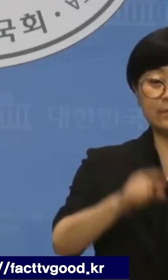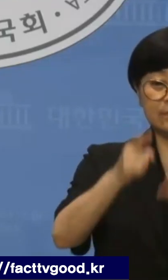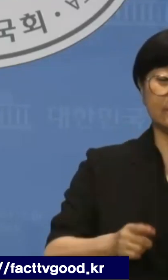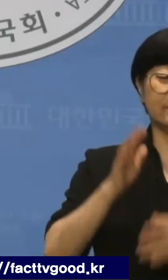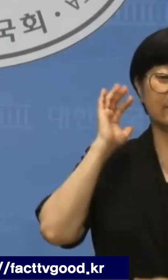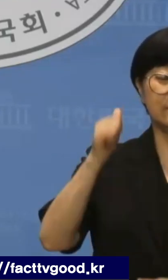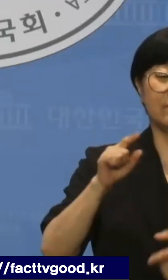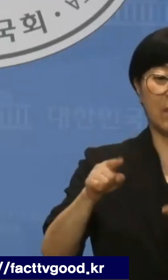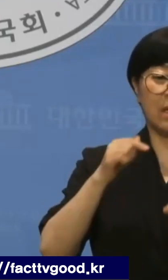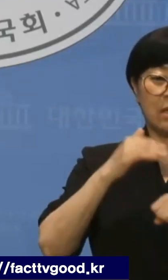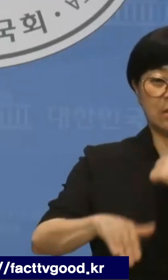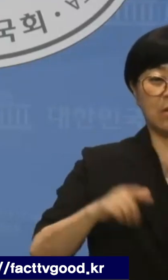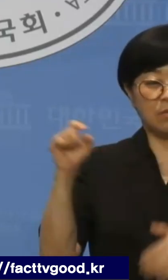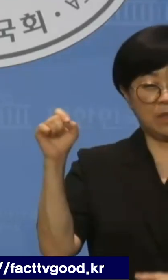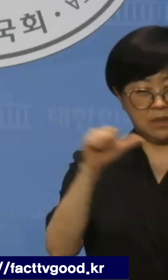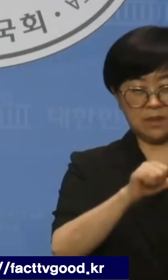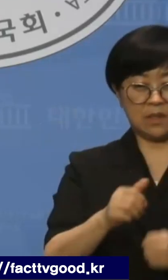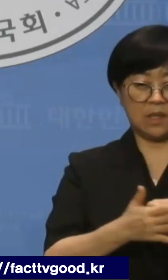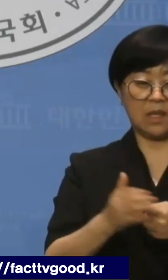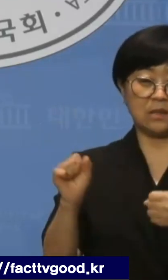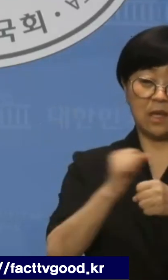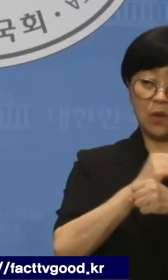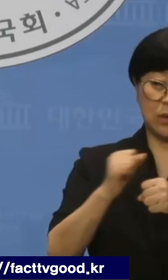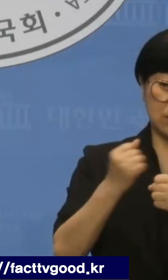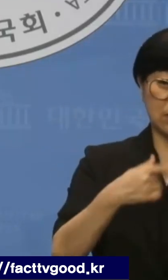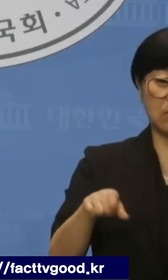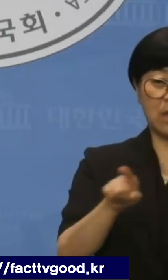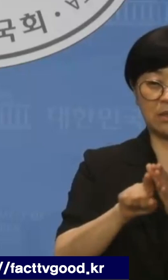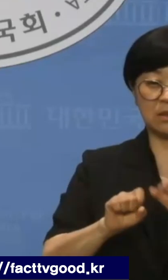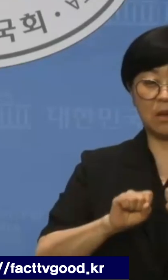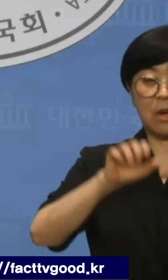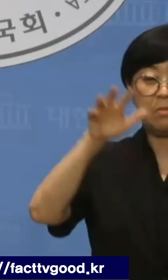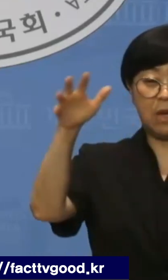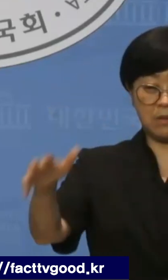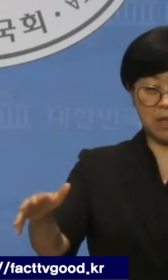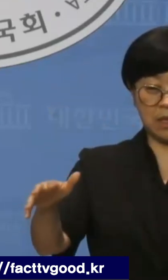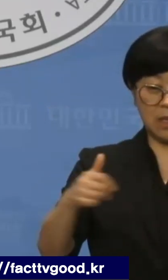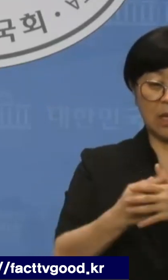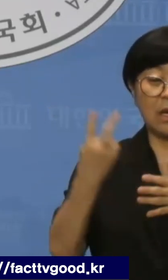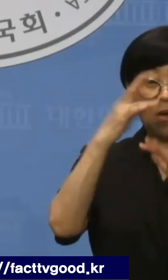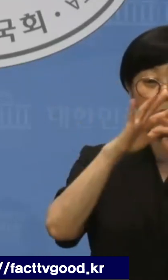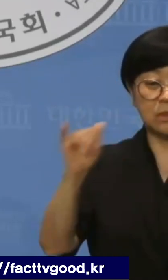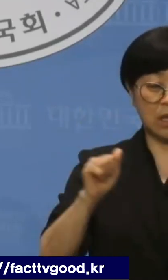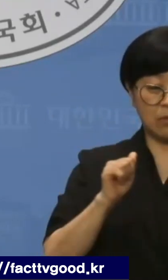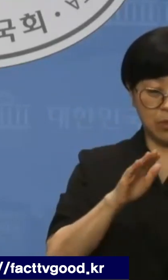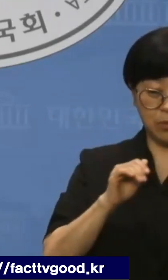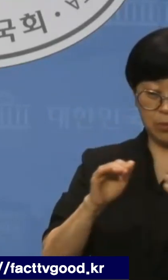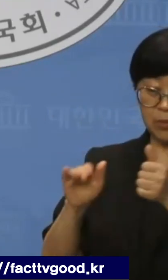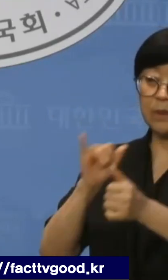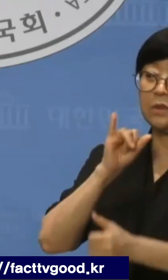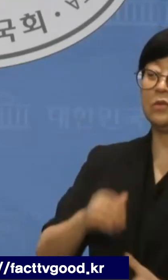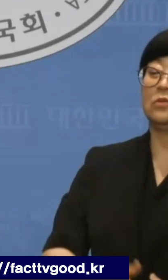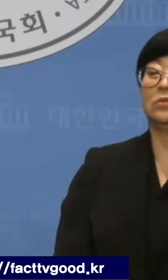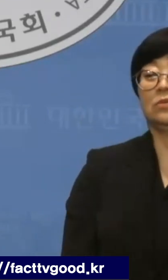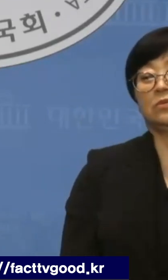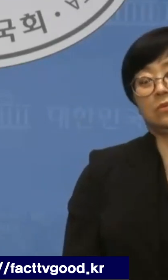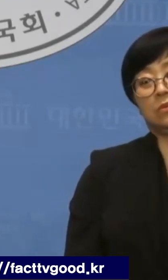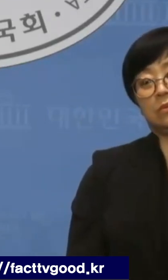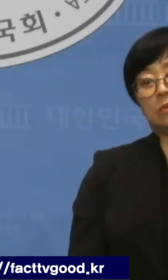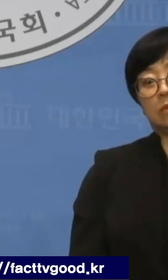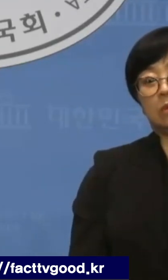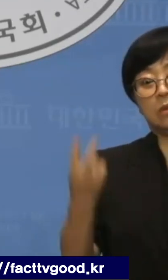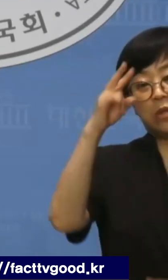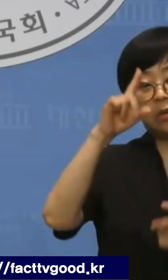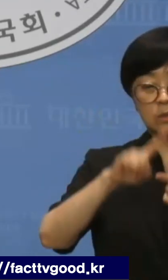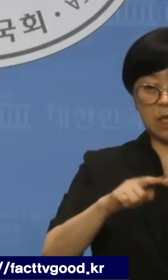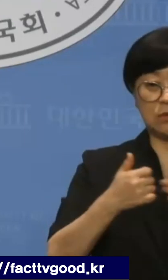윤석열 대통령은 이렇게 속전속결로 짜고 치려고 사방팔방에 측근 검사들을 심어놓았습니까?